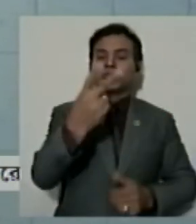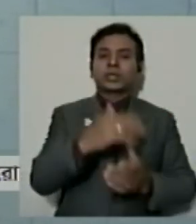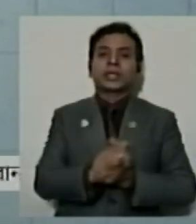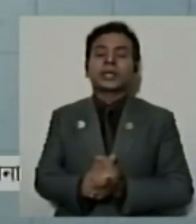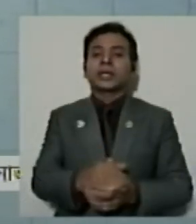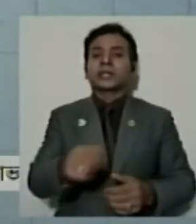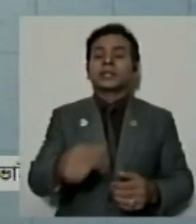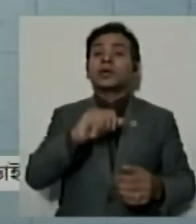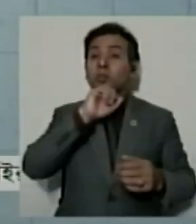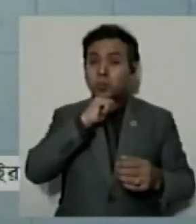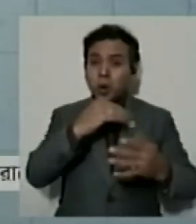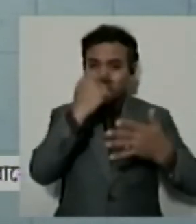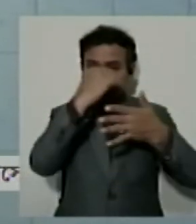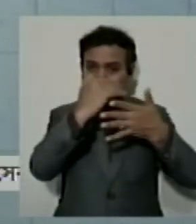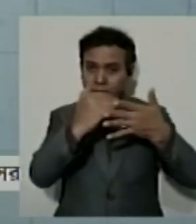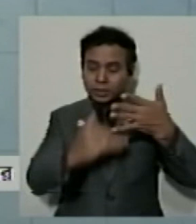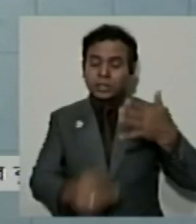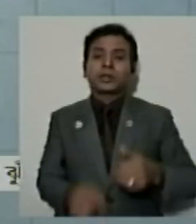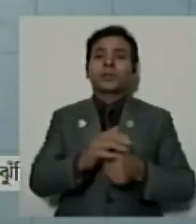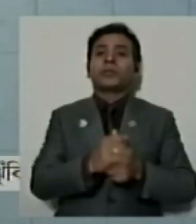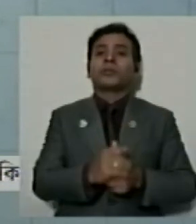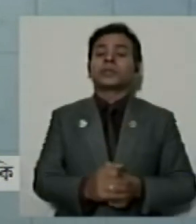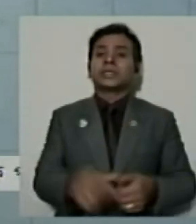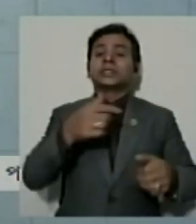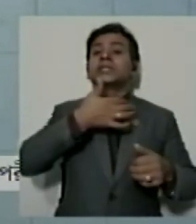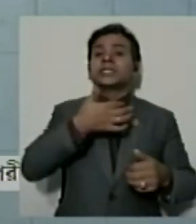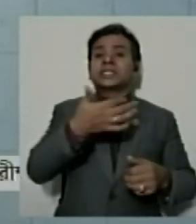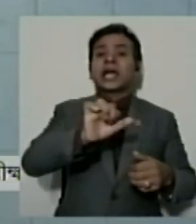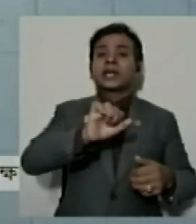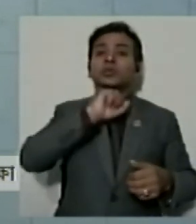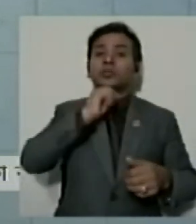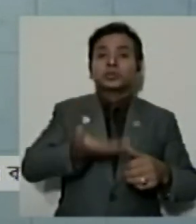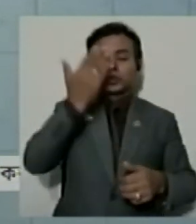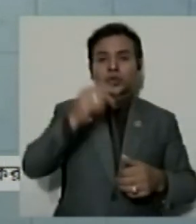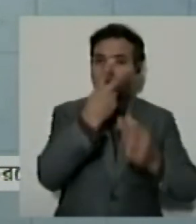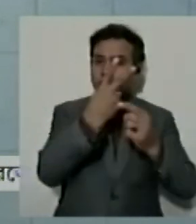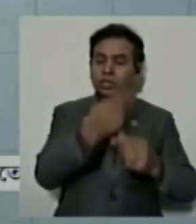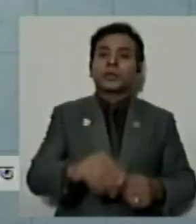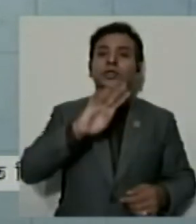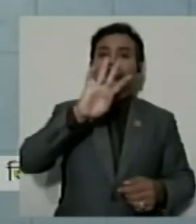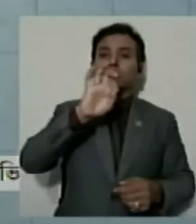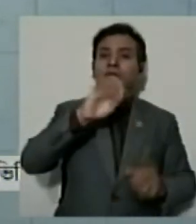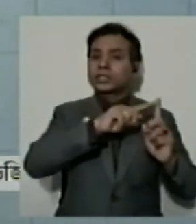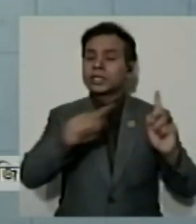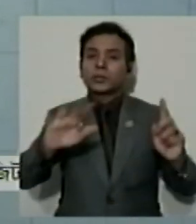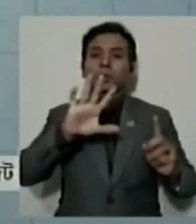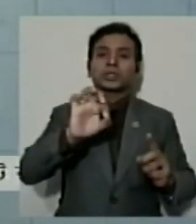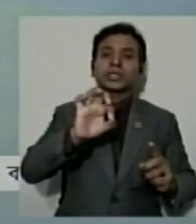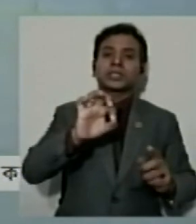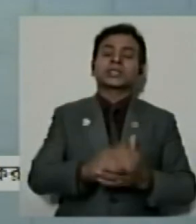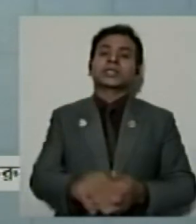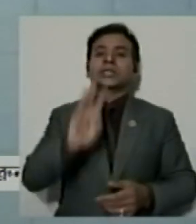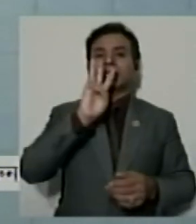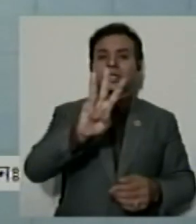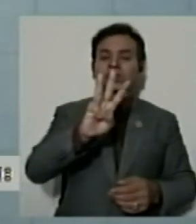60-ঊর্ধ্ব 2 জন এবং 40-50 বয়সের মধ্যে 3 জন মৃত্যুবরণ করেছে। সকলেরই বিদেহী আত্মার শান্তি কামনা করছি,